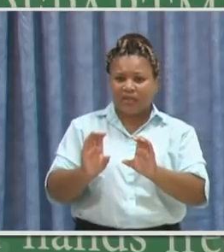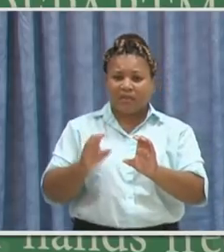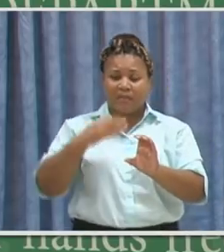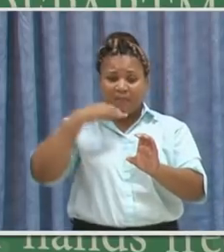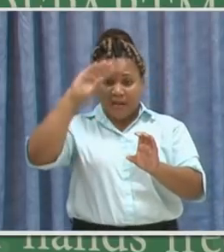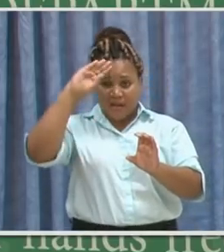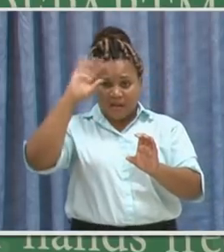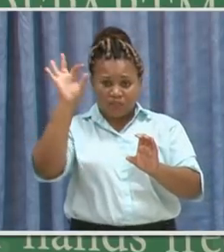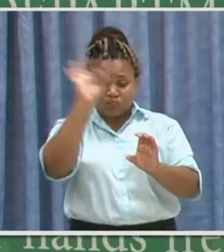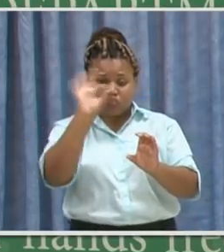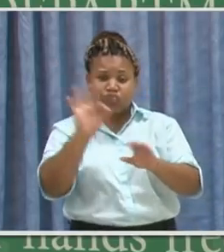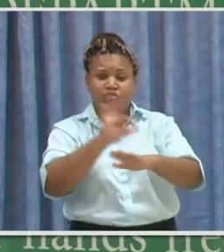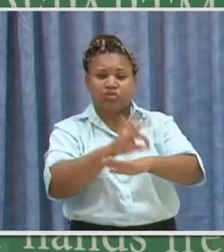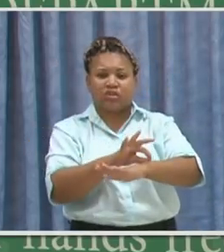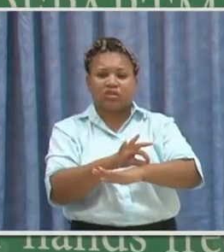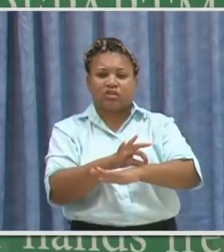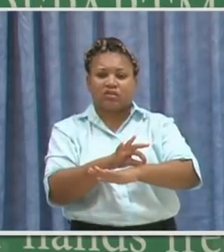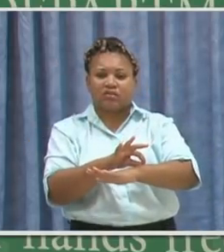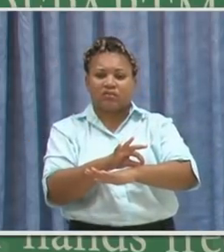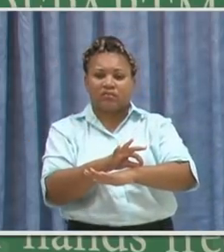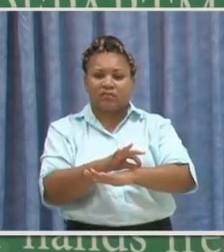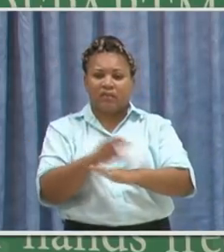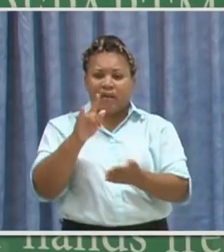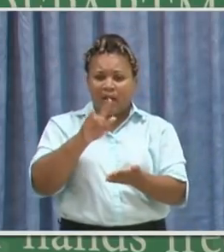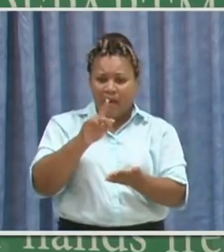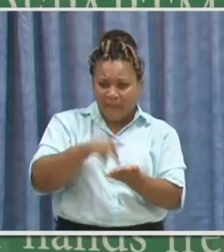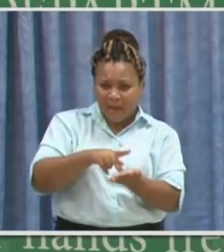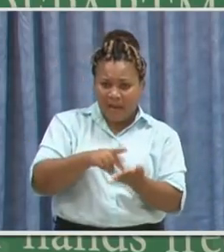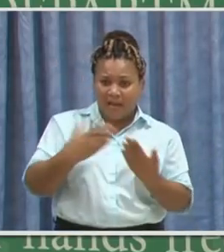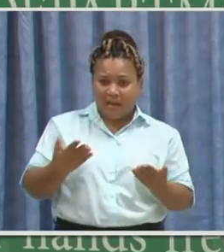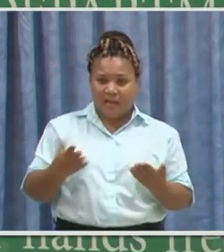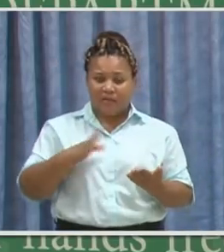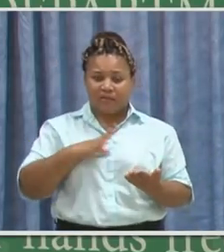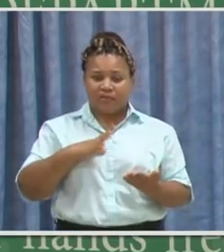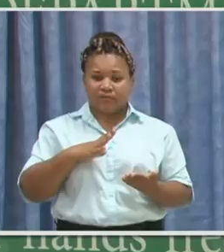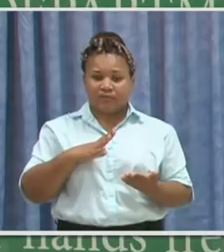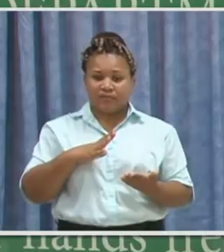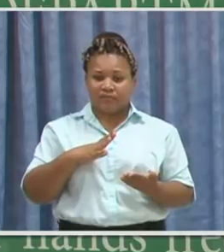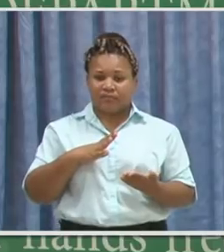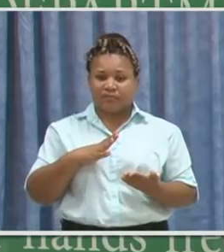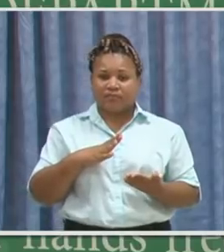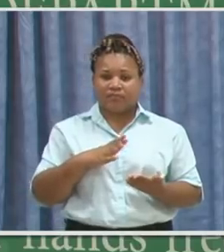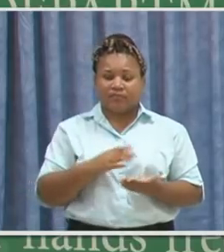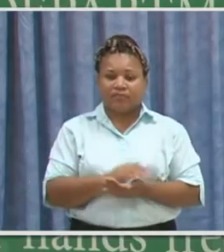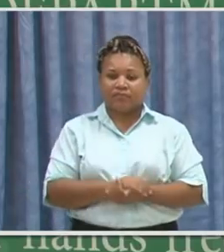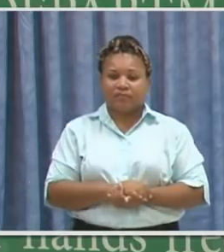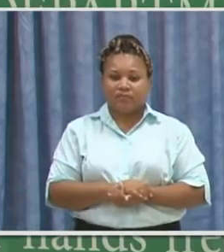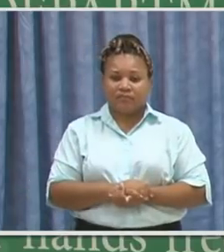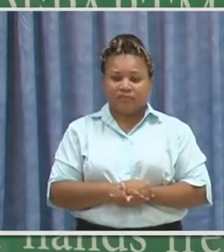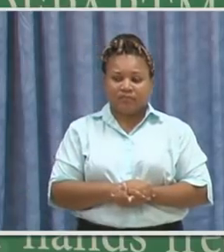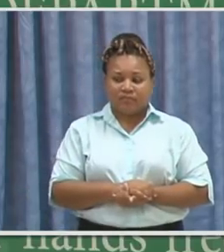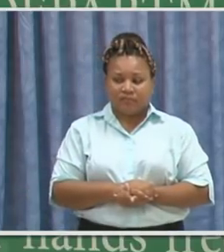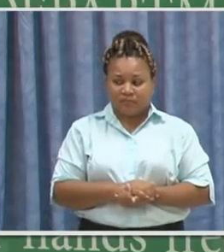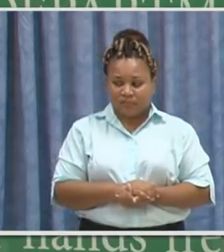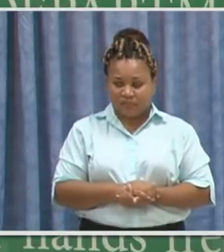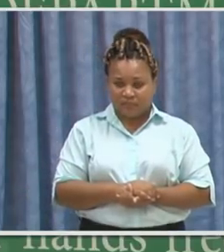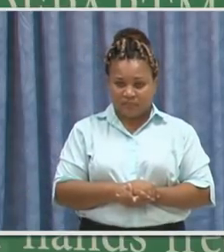aller so c'est l'entier besoin de prendre conscience pour dire il besoin hop